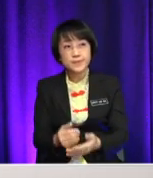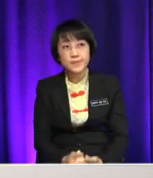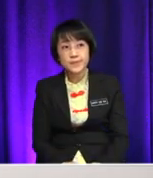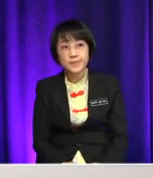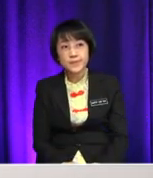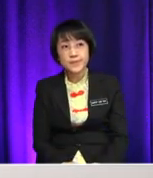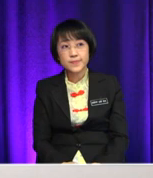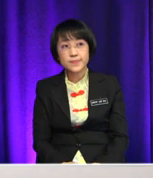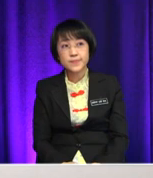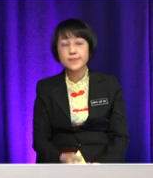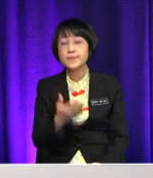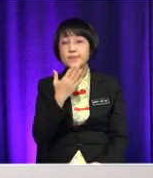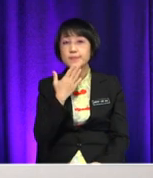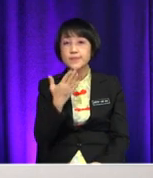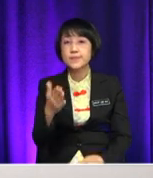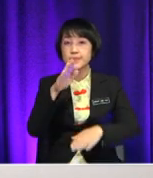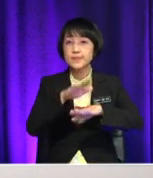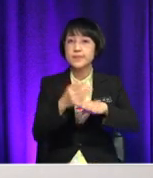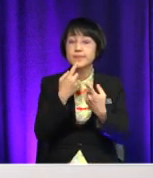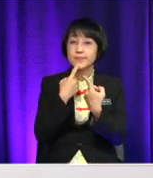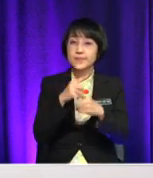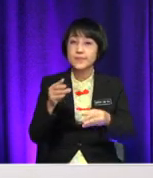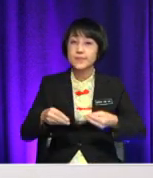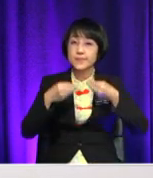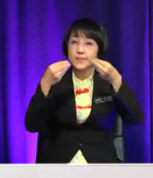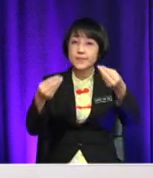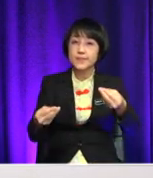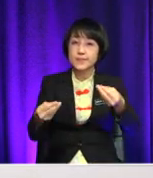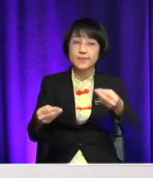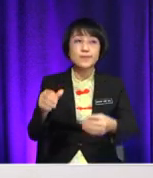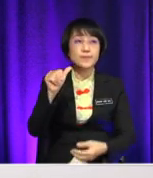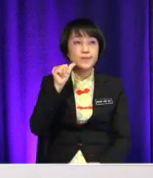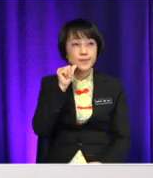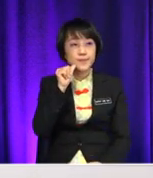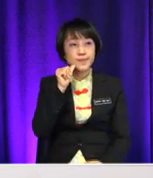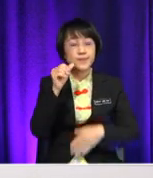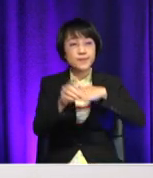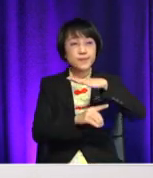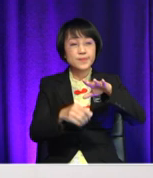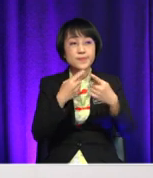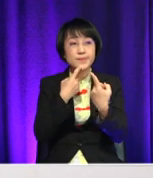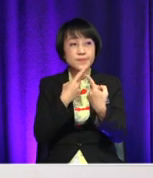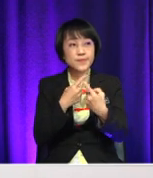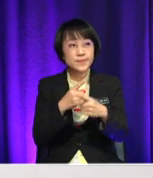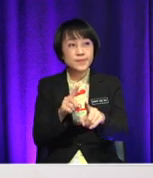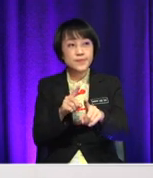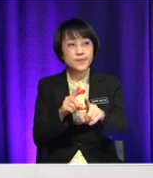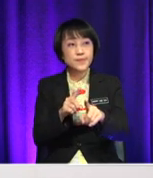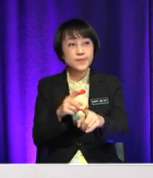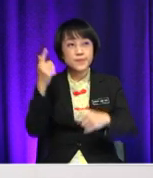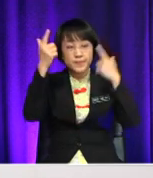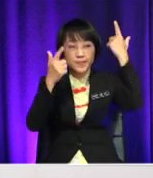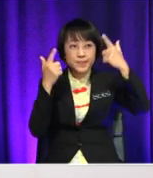Terima kasih atas jawaban yang diberikan oleh alias benda tadi berdasarkan jawaban ini langsung hijau